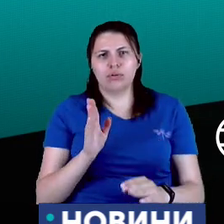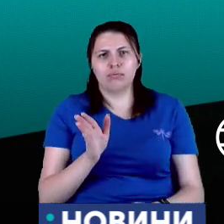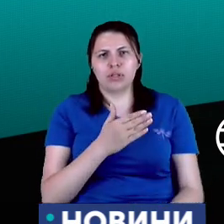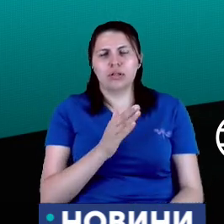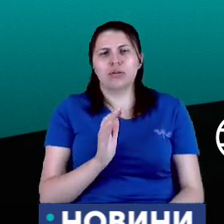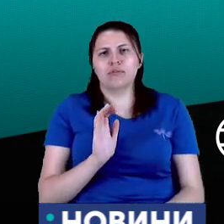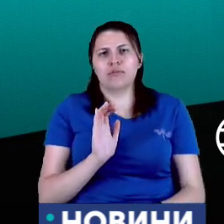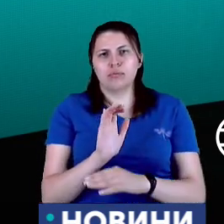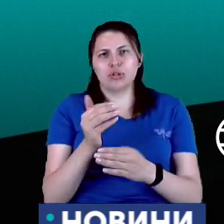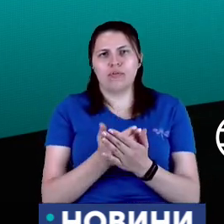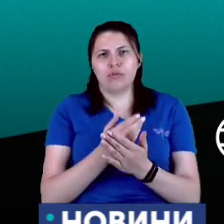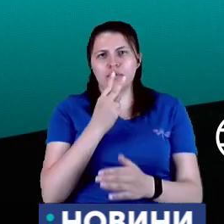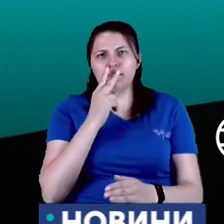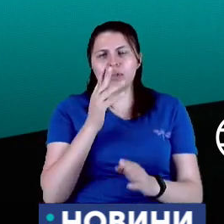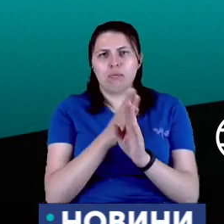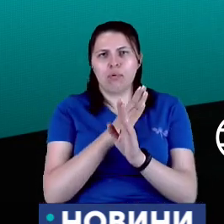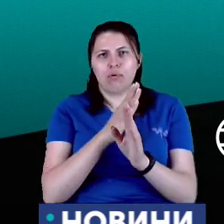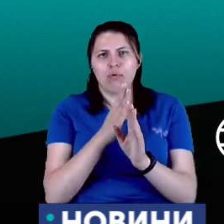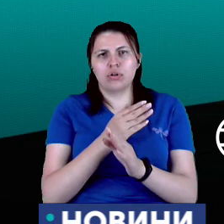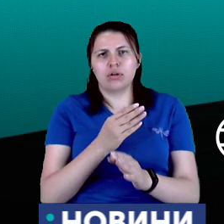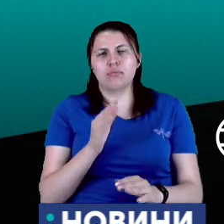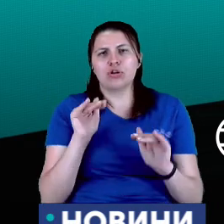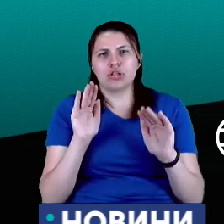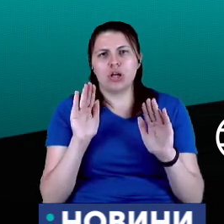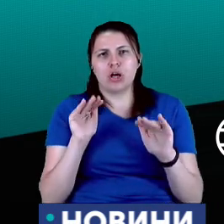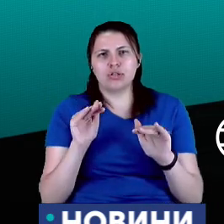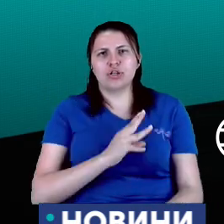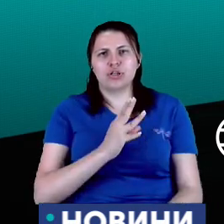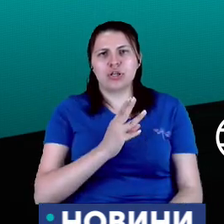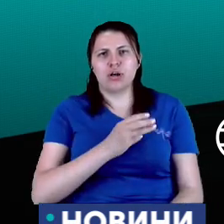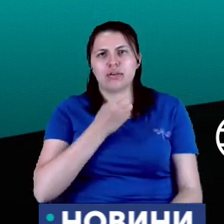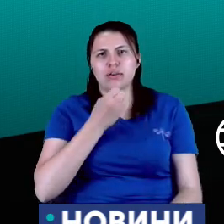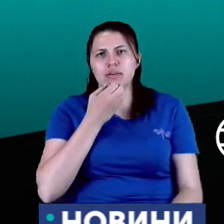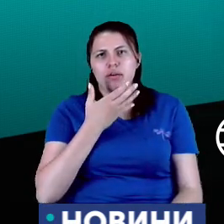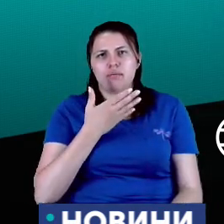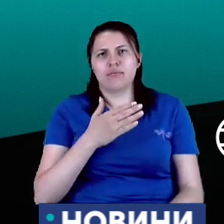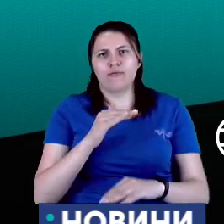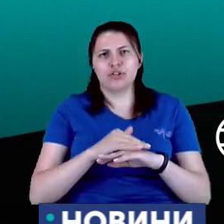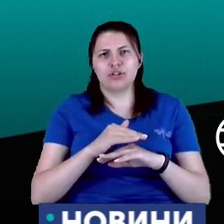випуску новин дивіться прогноз погоди. Я з вами прощаюся та бажаю теплого вечора.